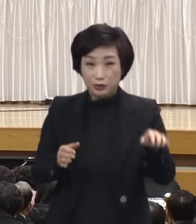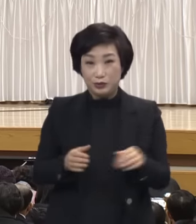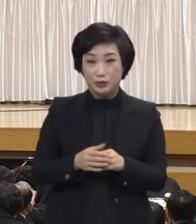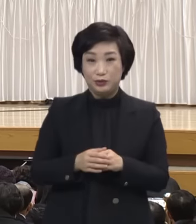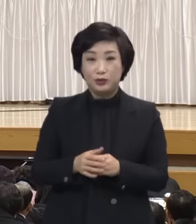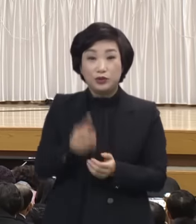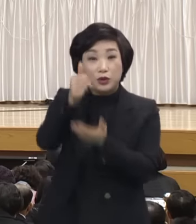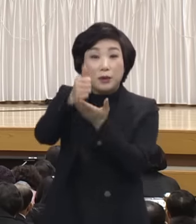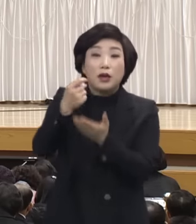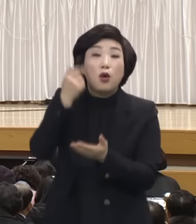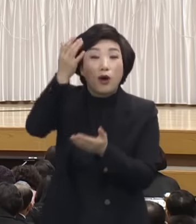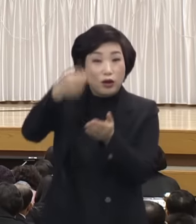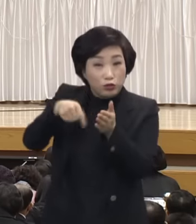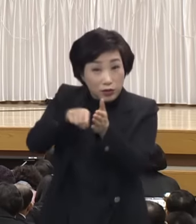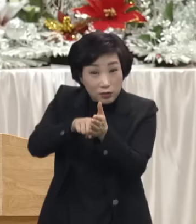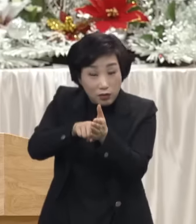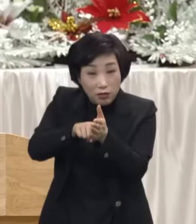주님의 영광을